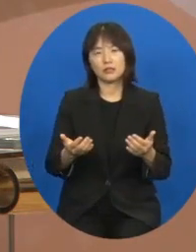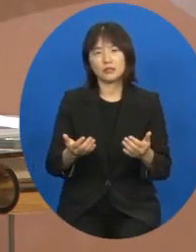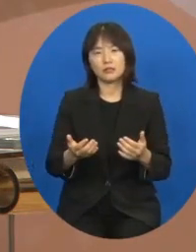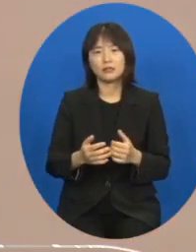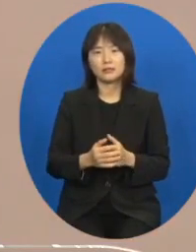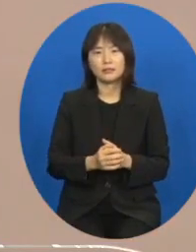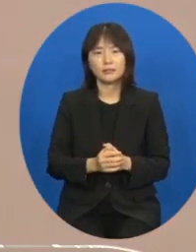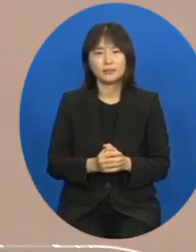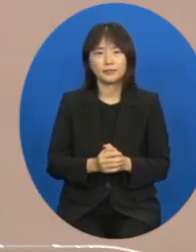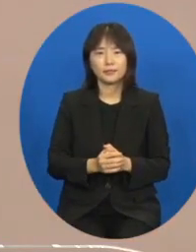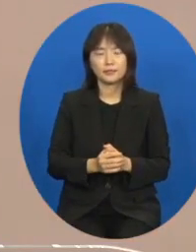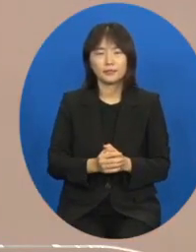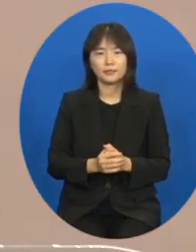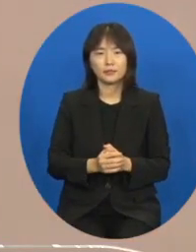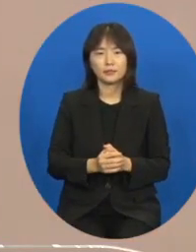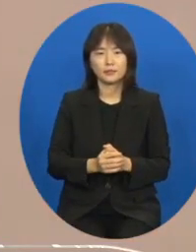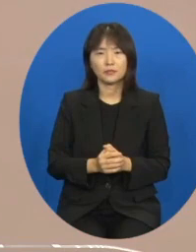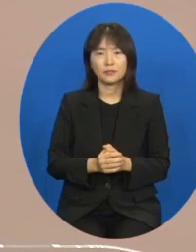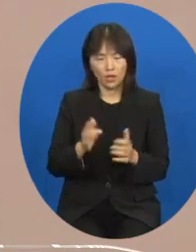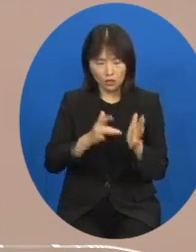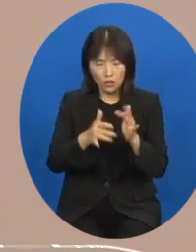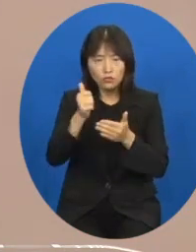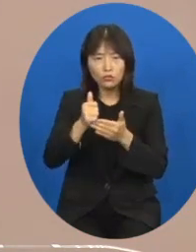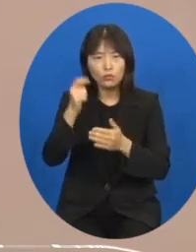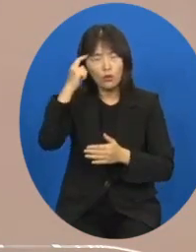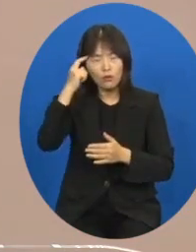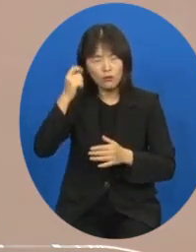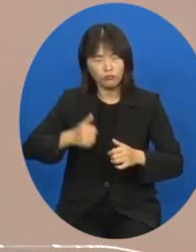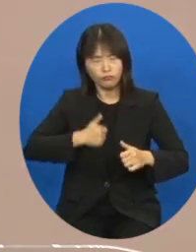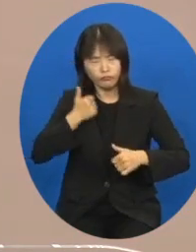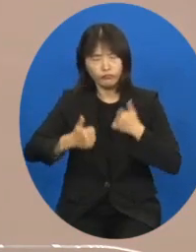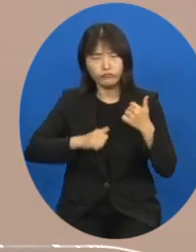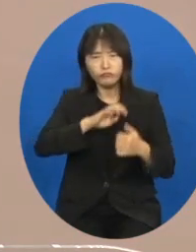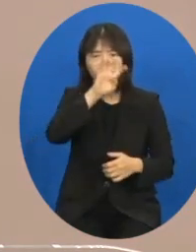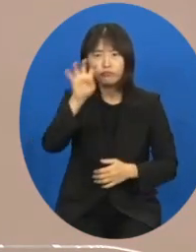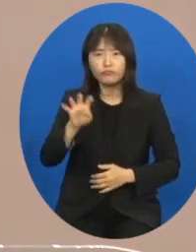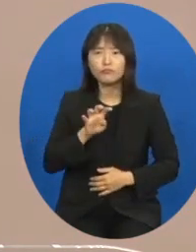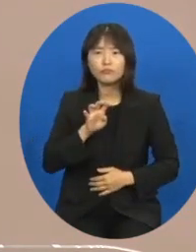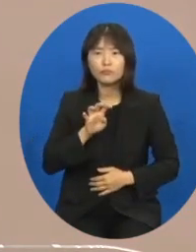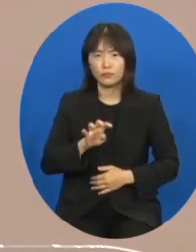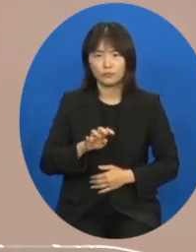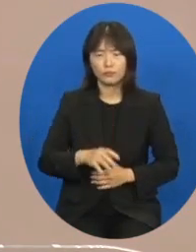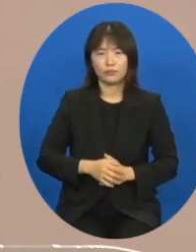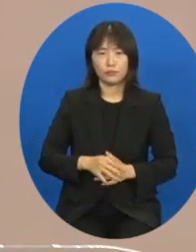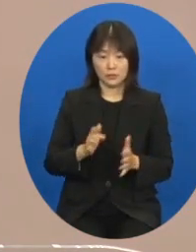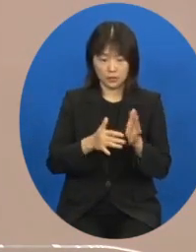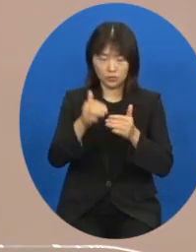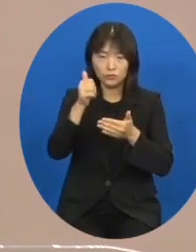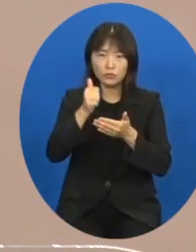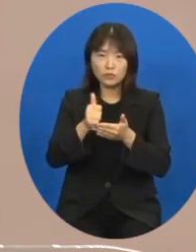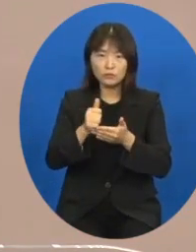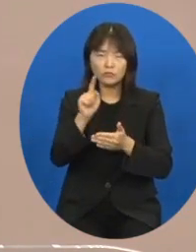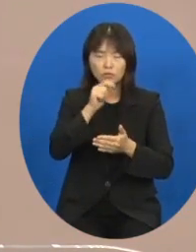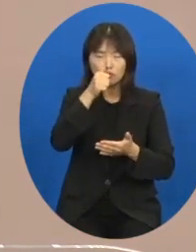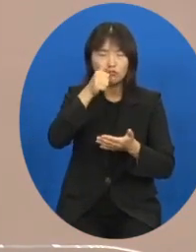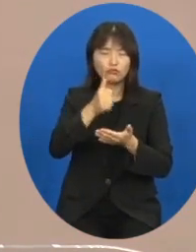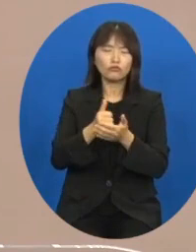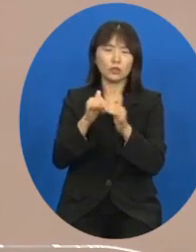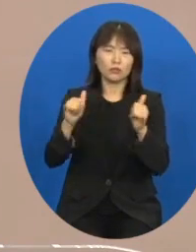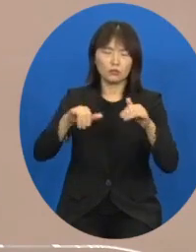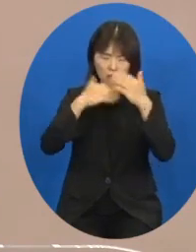하셨습니다. 도대체 예수님이 왜 이렇게 화가 나신 거죠? 예수님은 어떤 죄인도